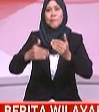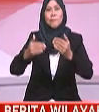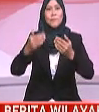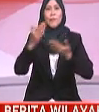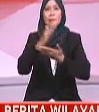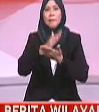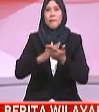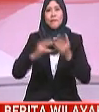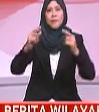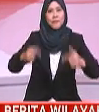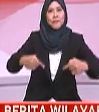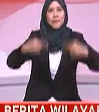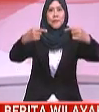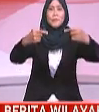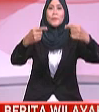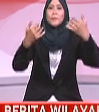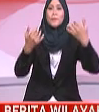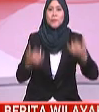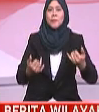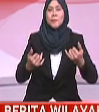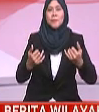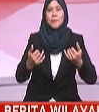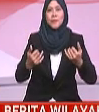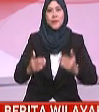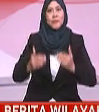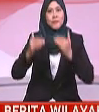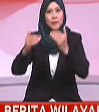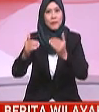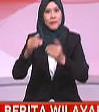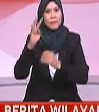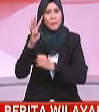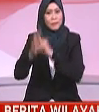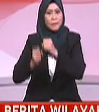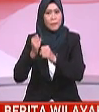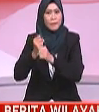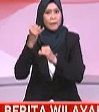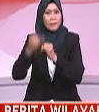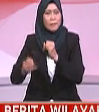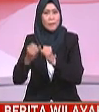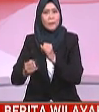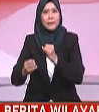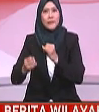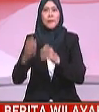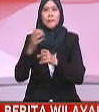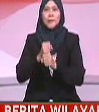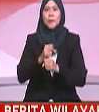akhir kejohanan. Kedua-dua pasukan mara kesaingan 4 terakhir selepas menghuni